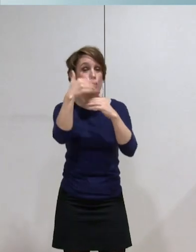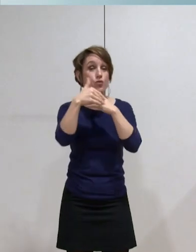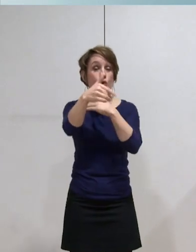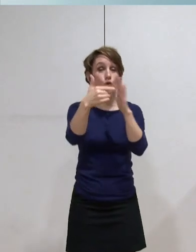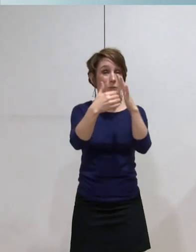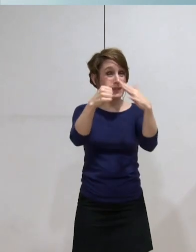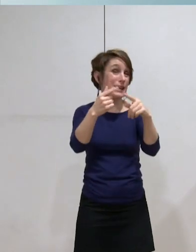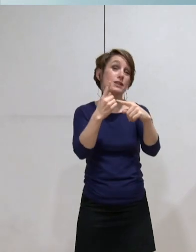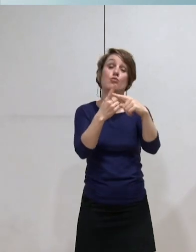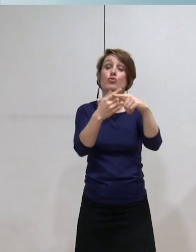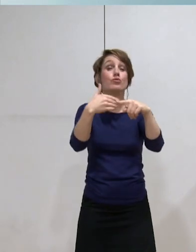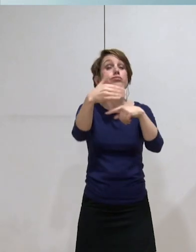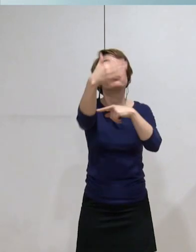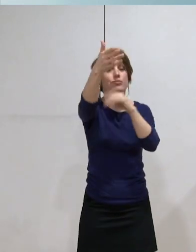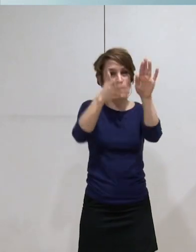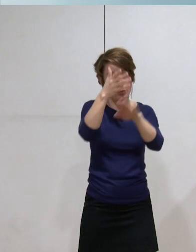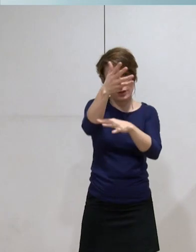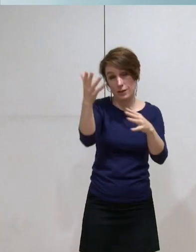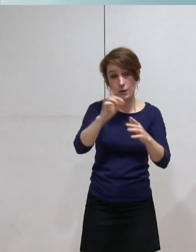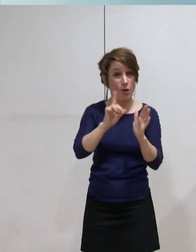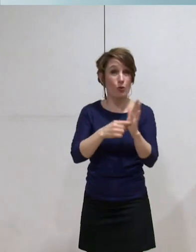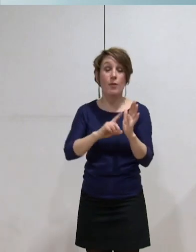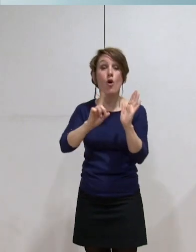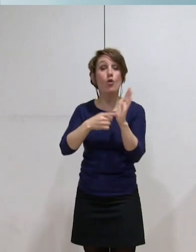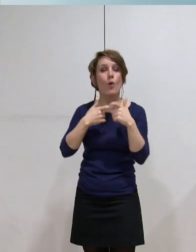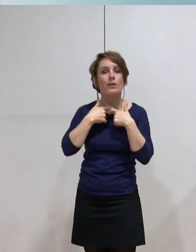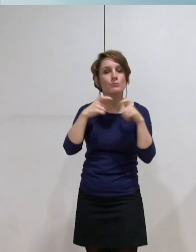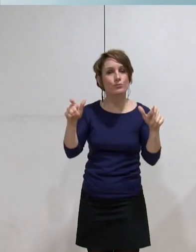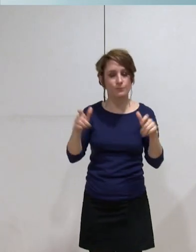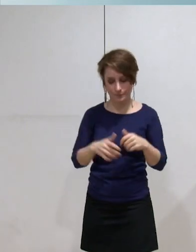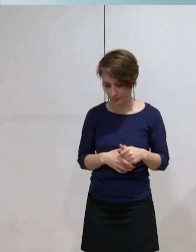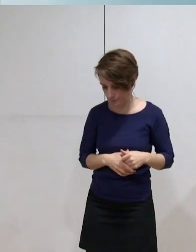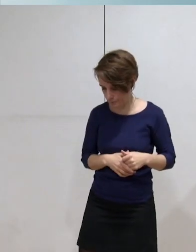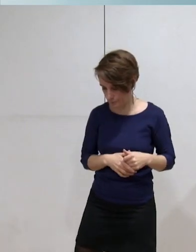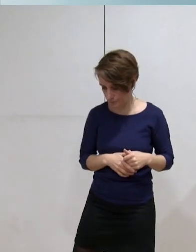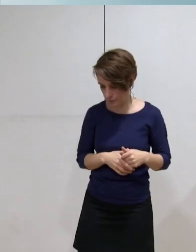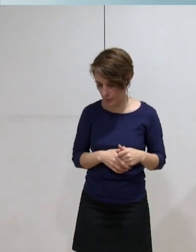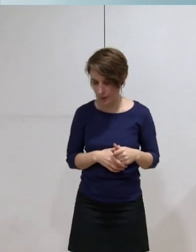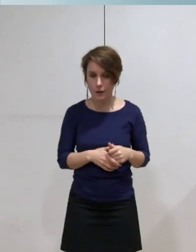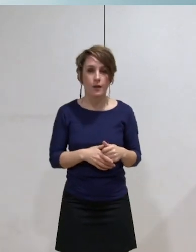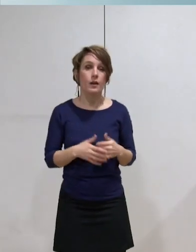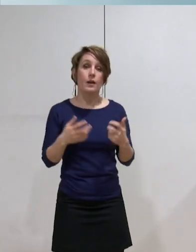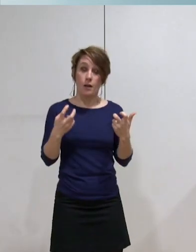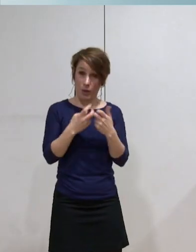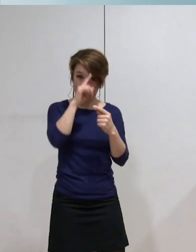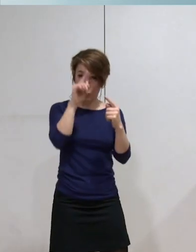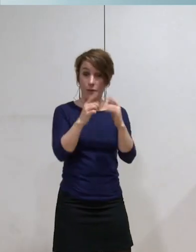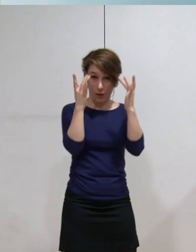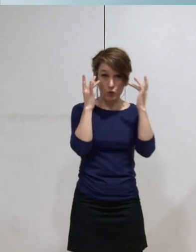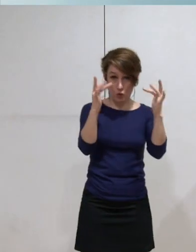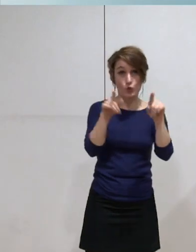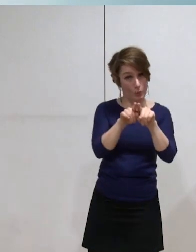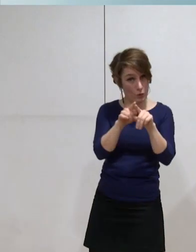c'est la question de l'accès au droits l'accès au droit en particulier en matière de culture mais aussi en matière de